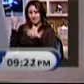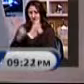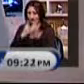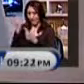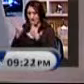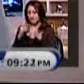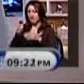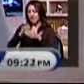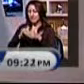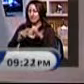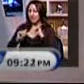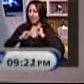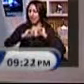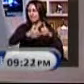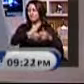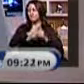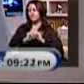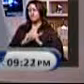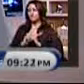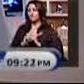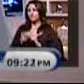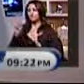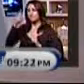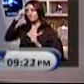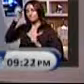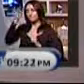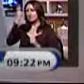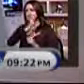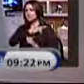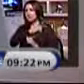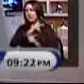انا ظابط وانا مع سين وانت ظابط وانت مع صاد،